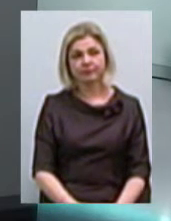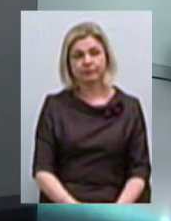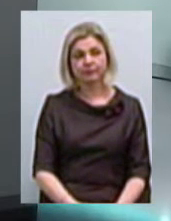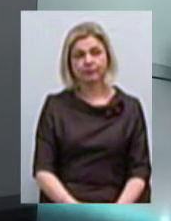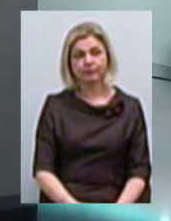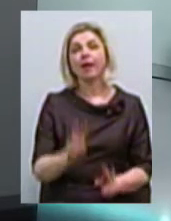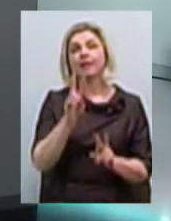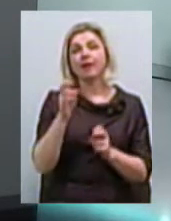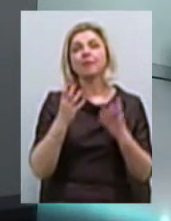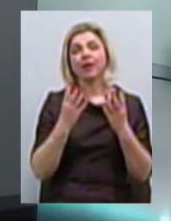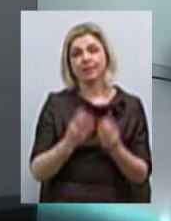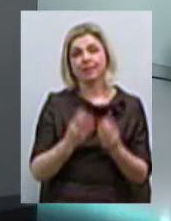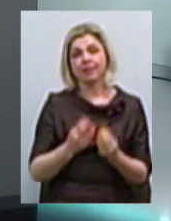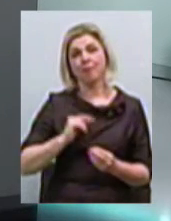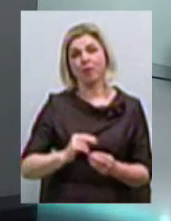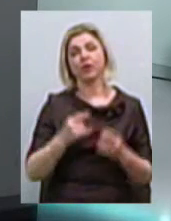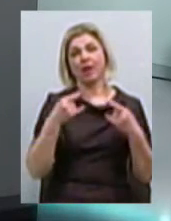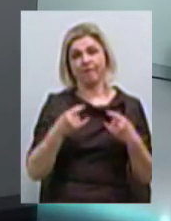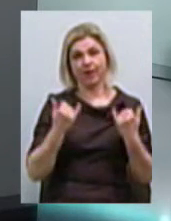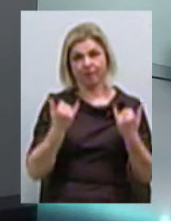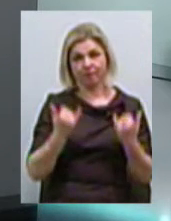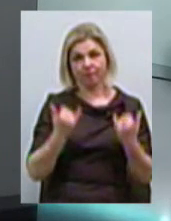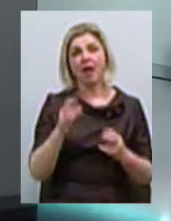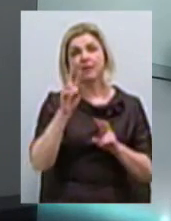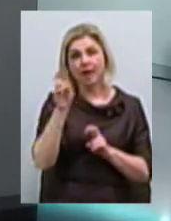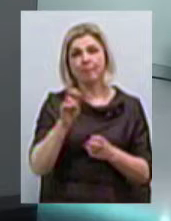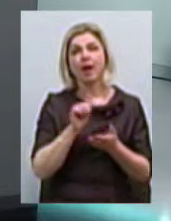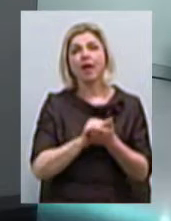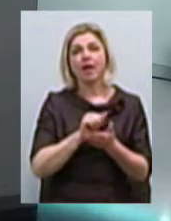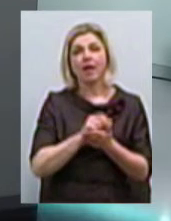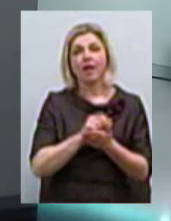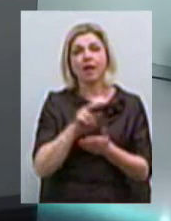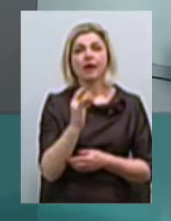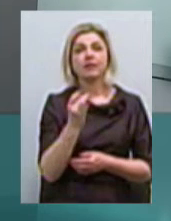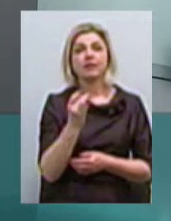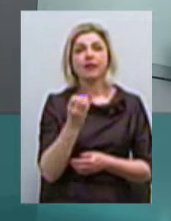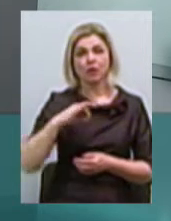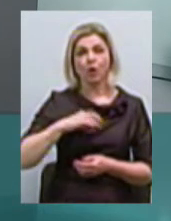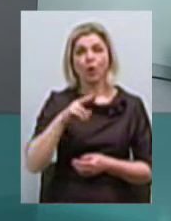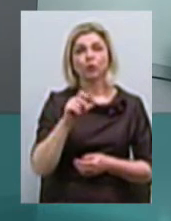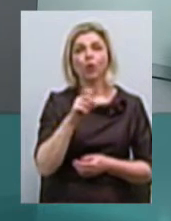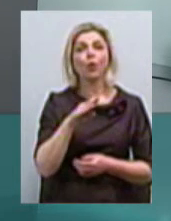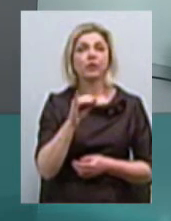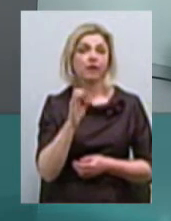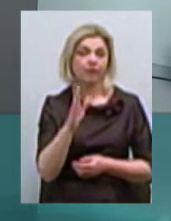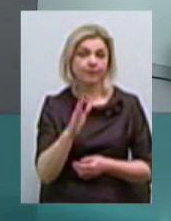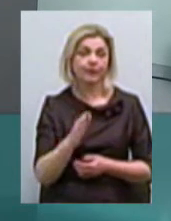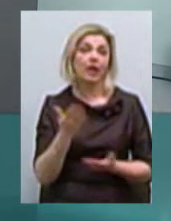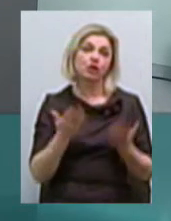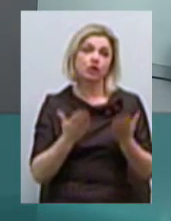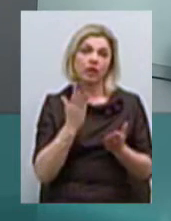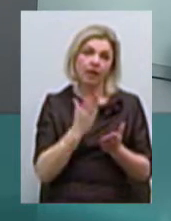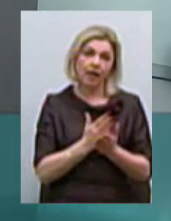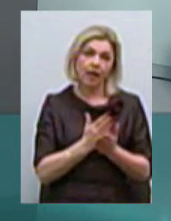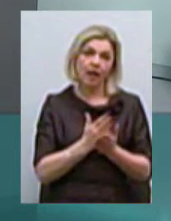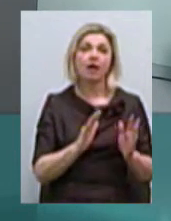Це «Тема дня». Ми працюємо в прямому ефірі. Тема нашого ефіру – декларування доходів. Будь ласка, Вікторія Васильівна, чи існують випадки, коли декларацію